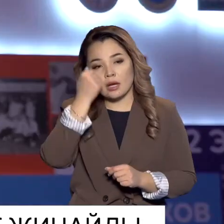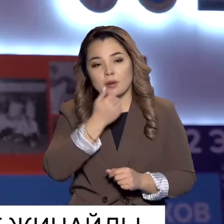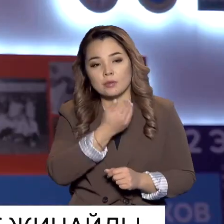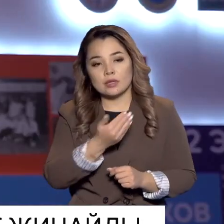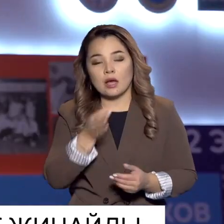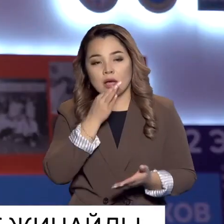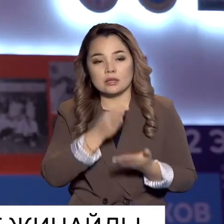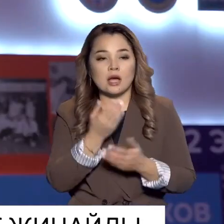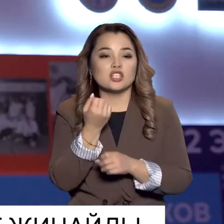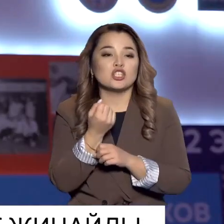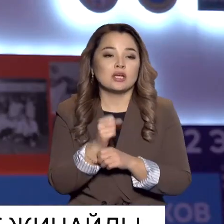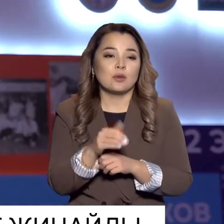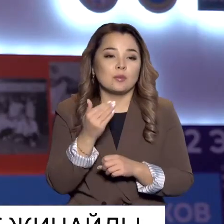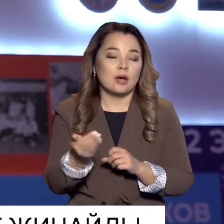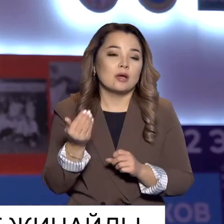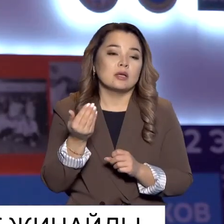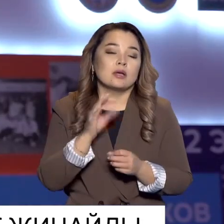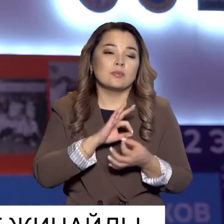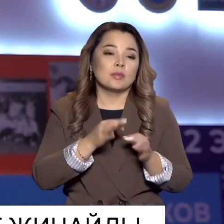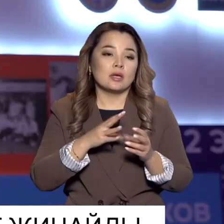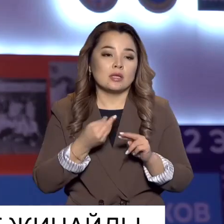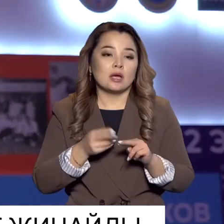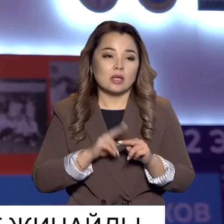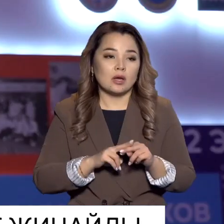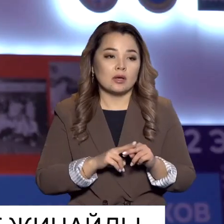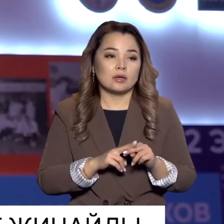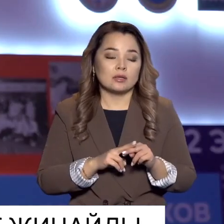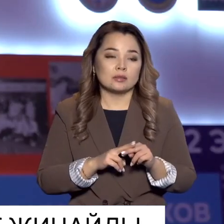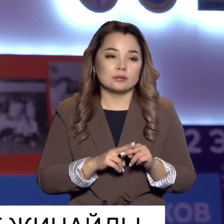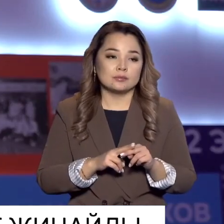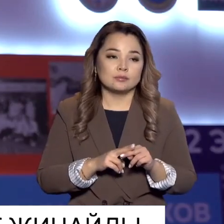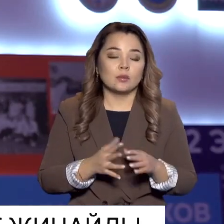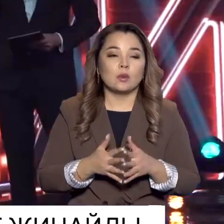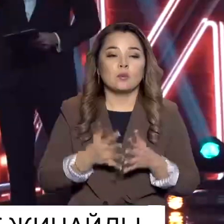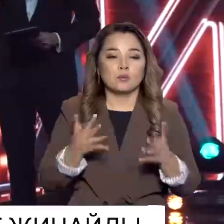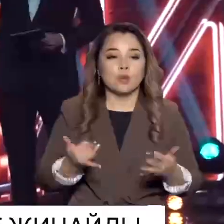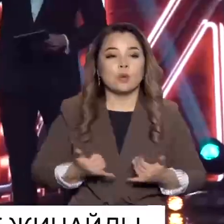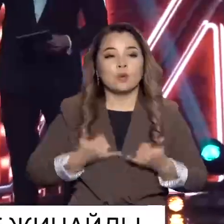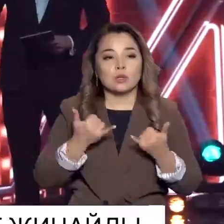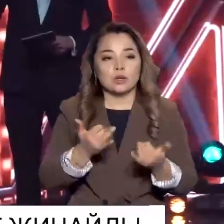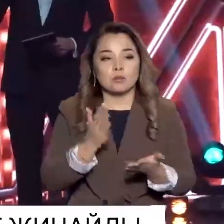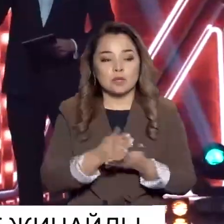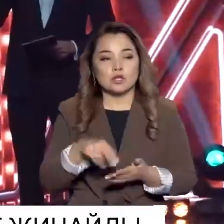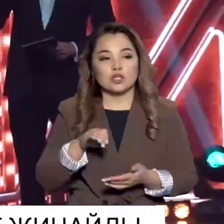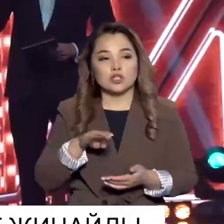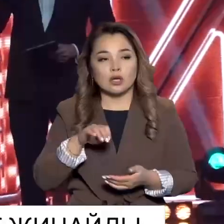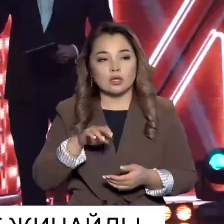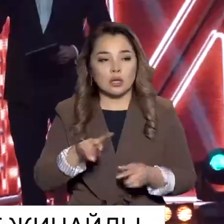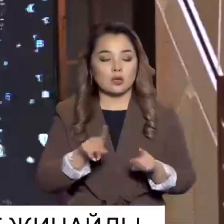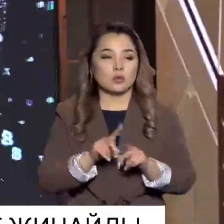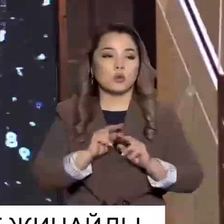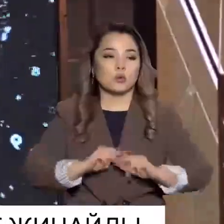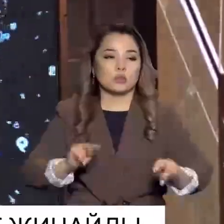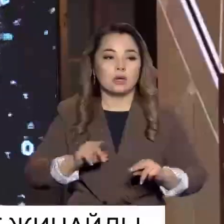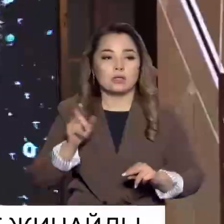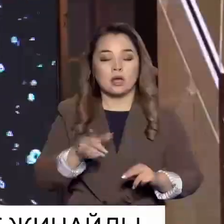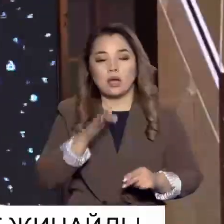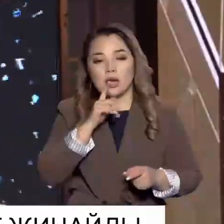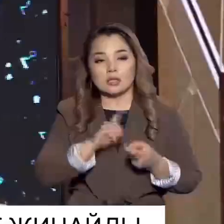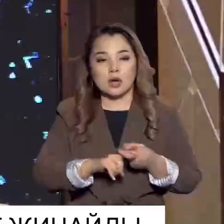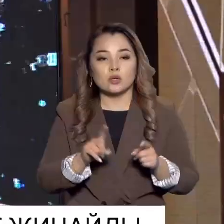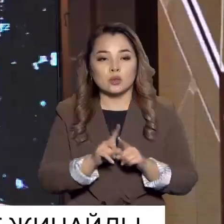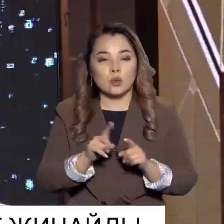келеді. Жеңімпаздар әрине оларға енді үлкен құрмет. Диджитал ұстаз Алматы қатысушылары заманауи